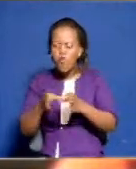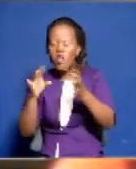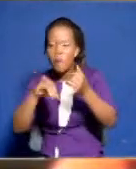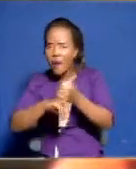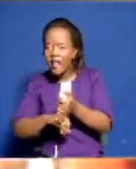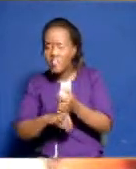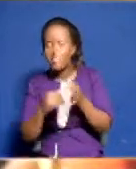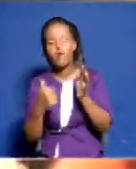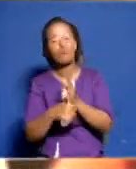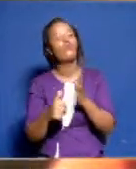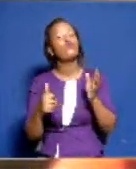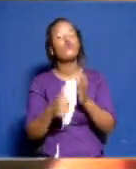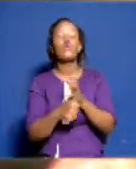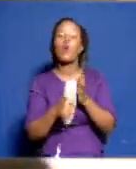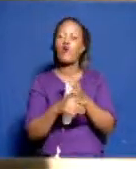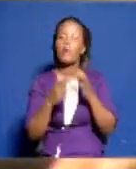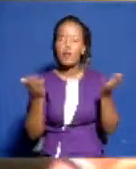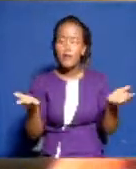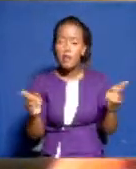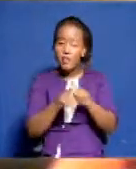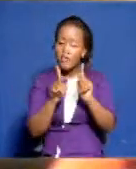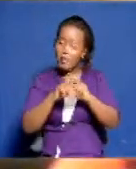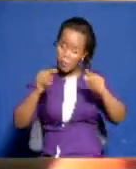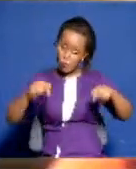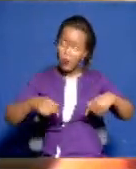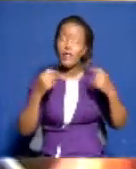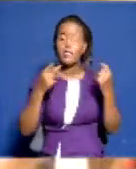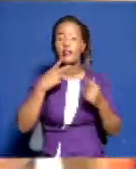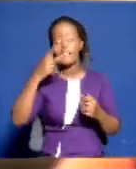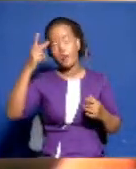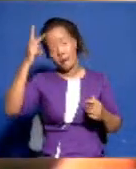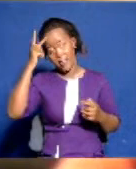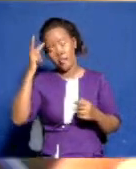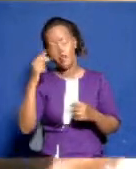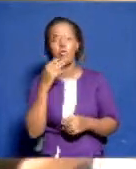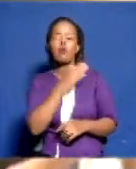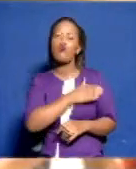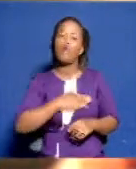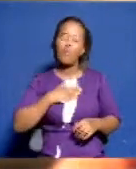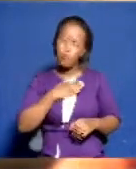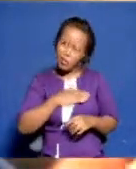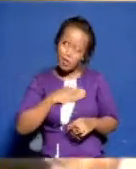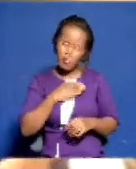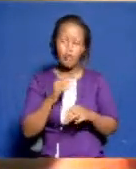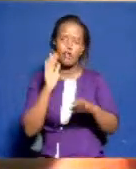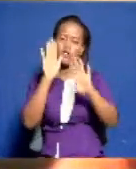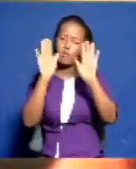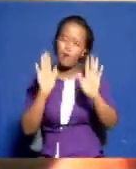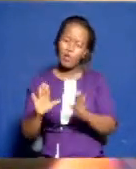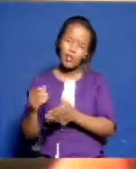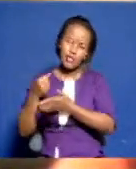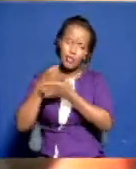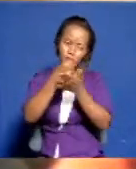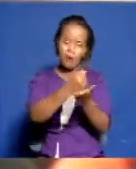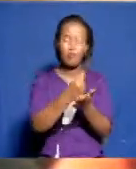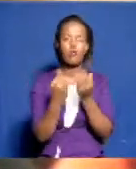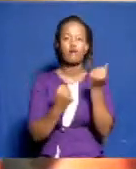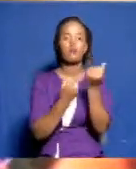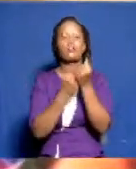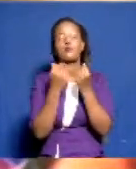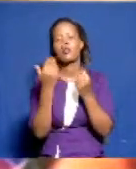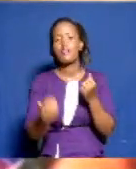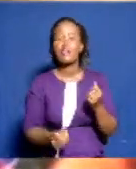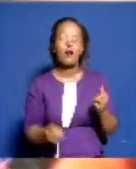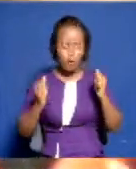shida, na si kwao peke yao, hata kwetu wenyewe wazazi. Tafadhalini tuwashike mkono wasome. Kumeletwa hiyo